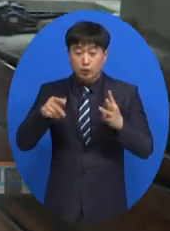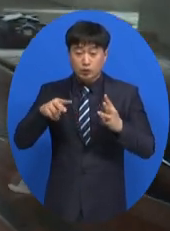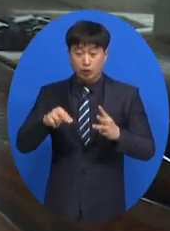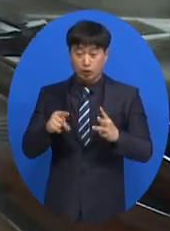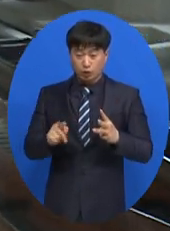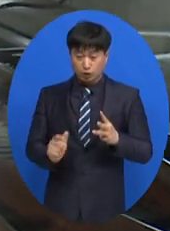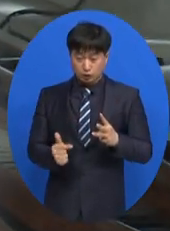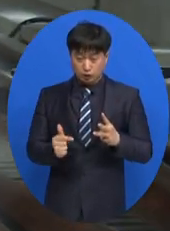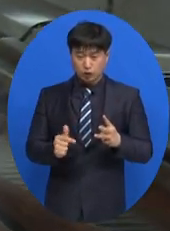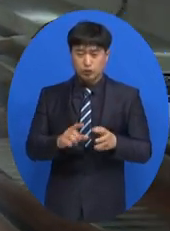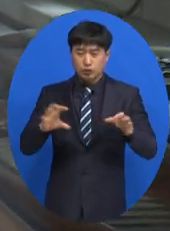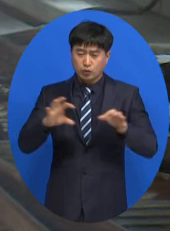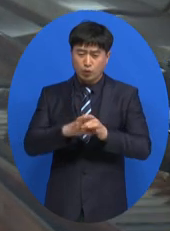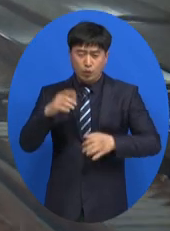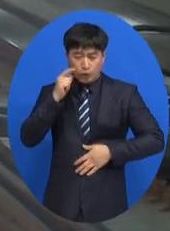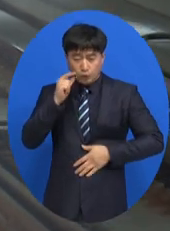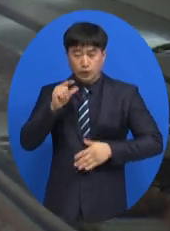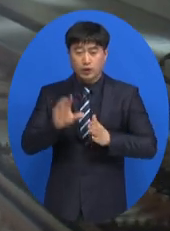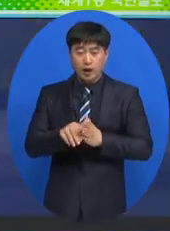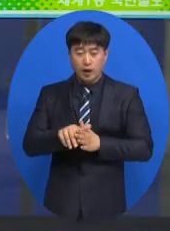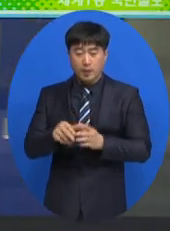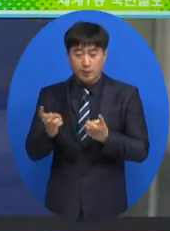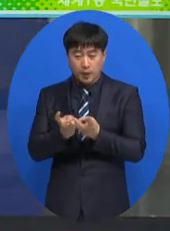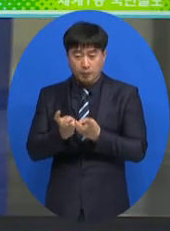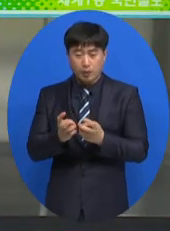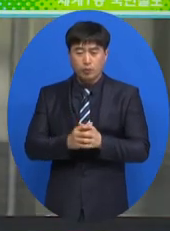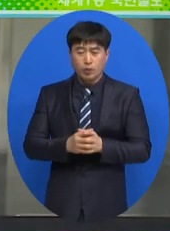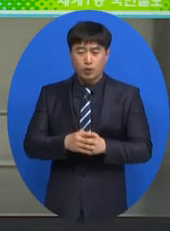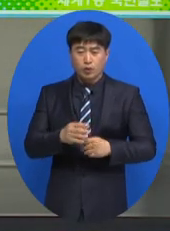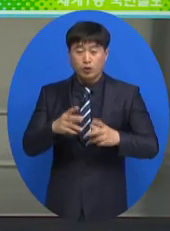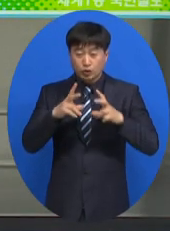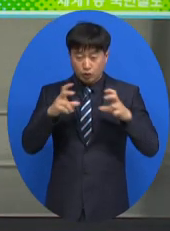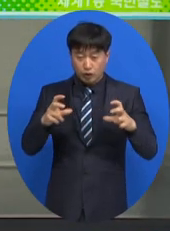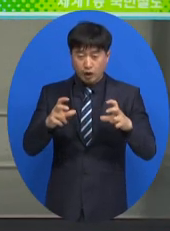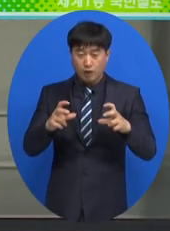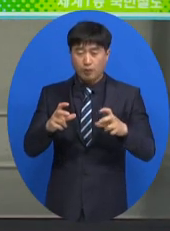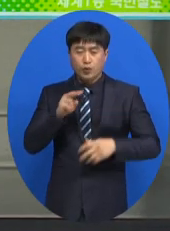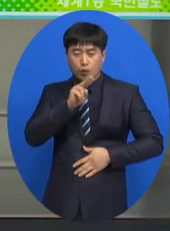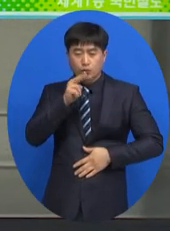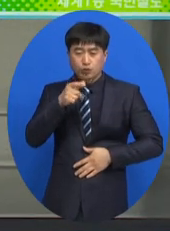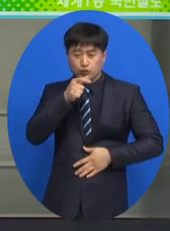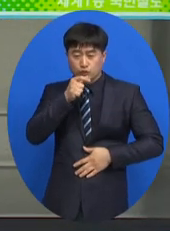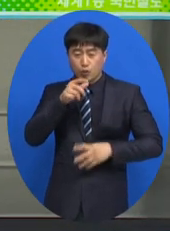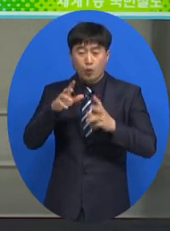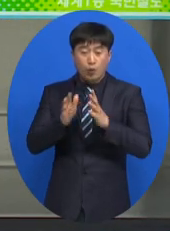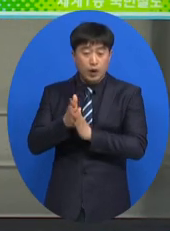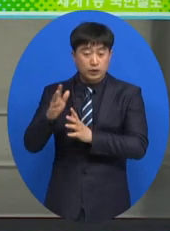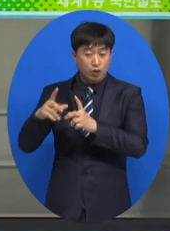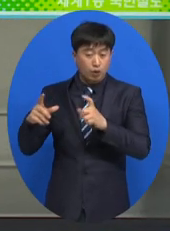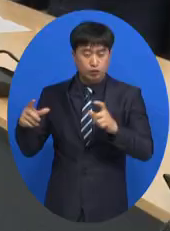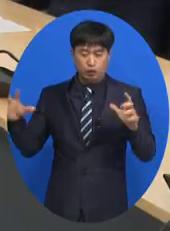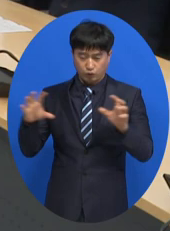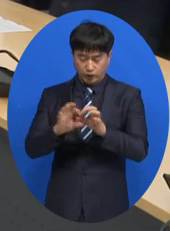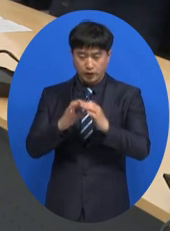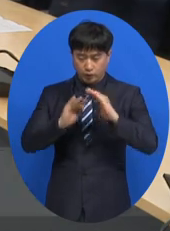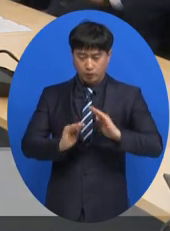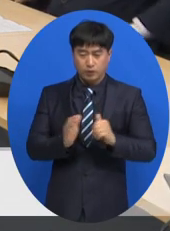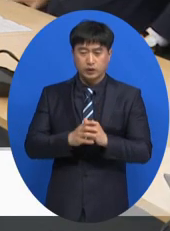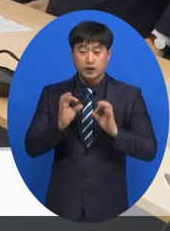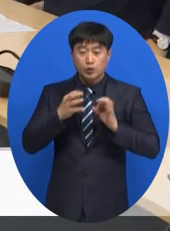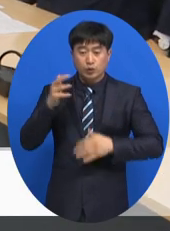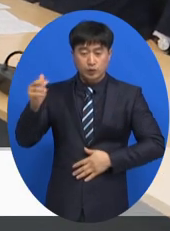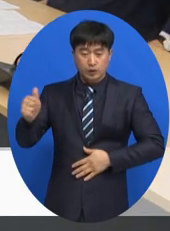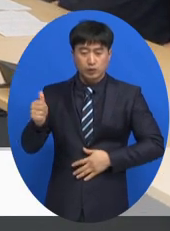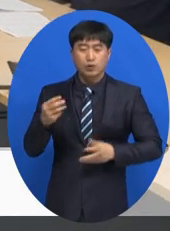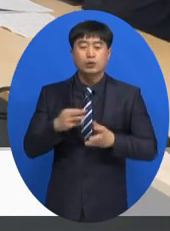대안으로 추진될 노선으로 서울 강남 지역에서 성남과 용인, 수원, 화성까지 연결한다는 내용입니다. 김동연